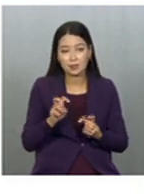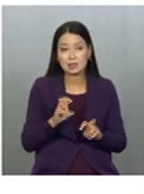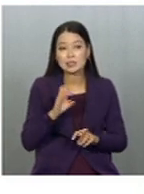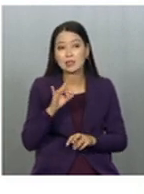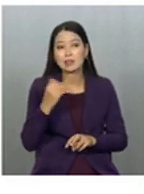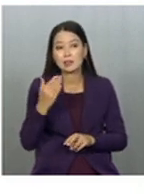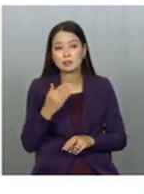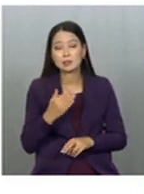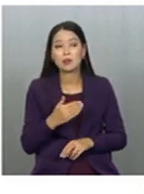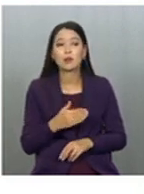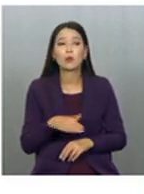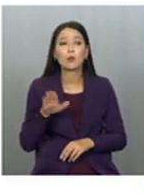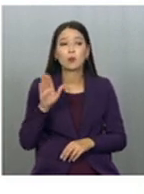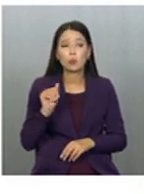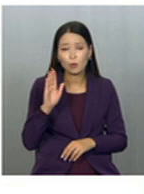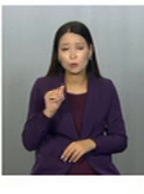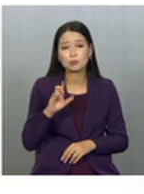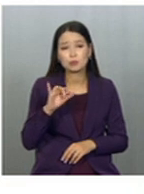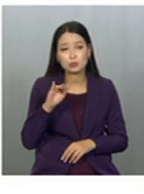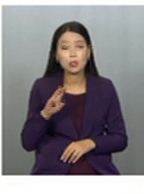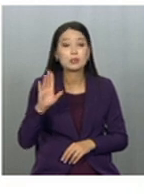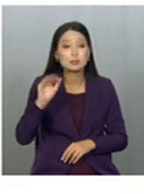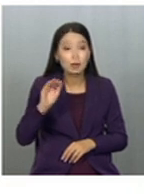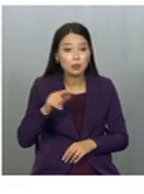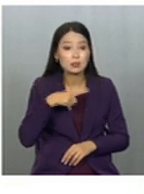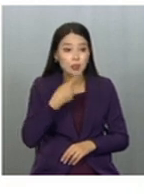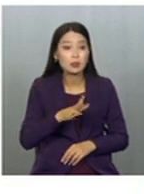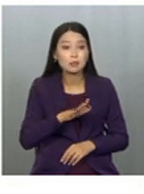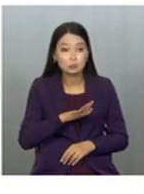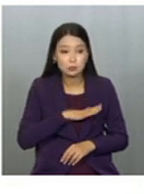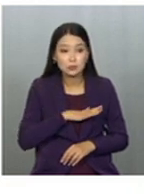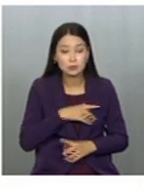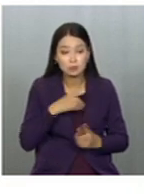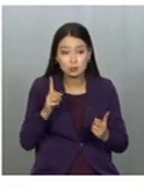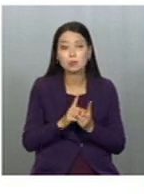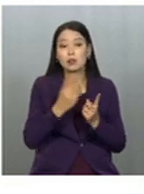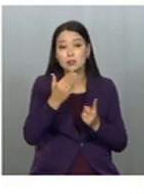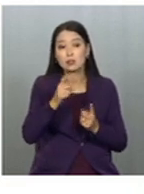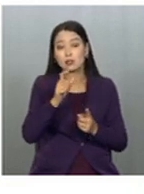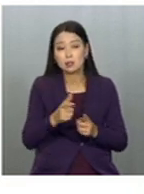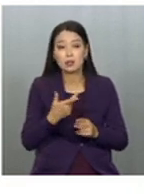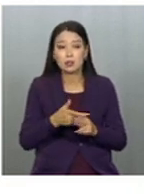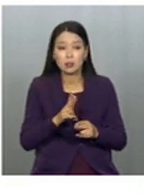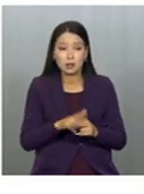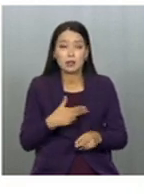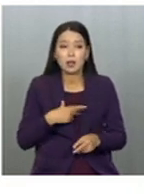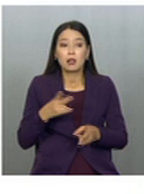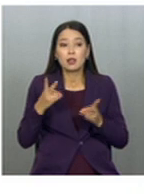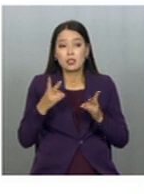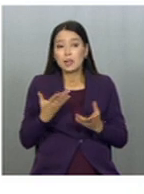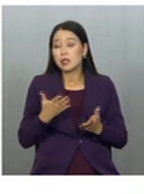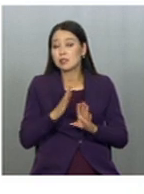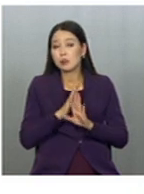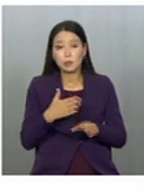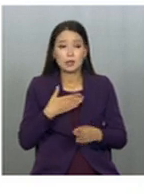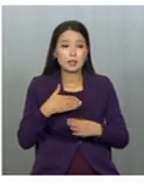Айтыс соңында: «Қош Біржан, сау бол дедім сағым керім, жолықтым атағыңа құмар едім, болмаса келместей ғып